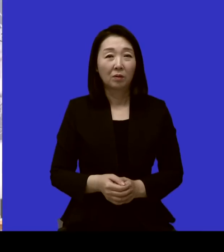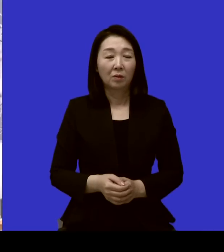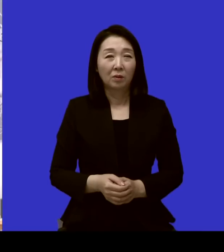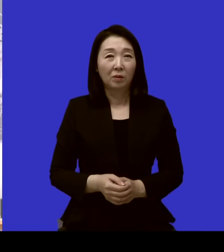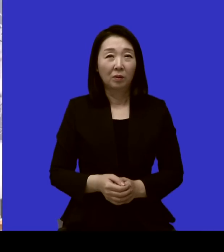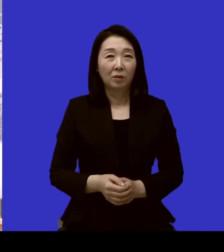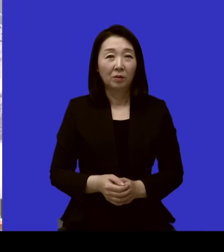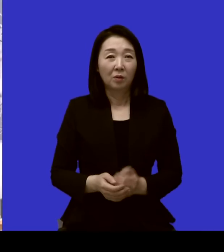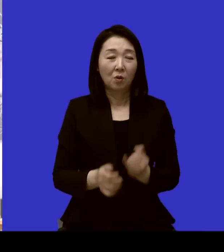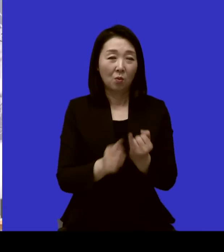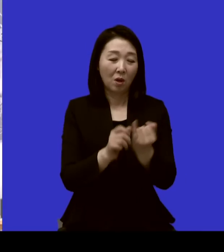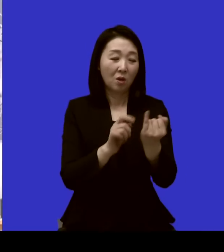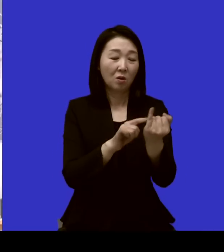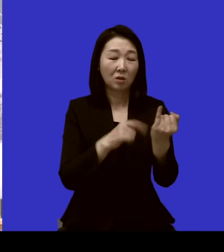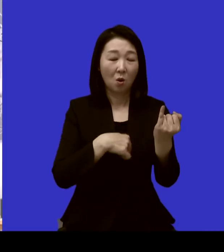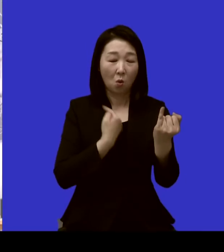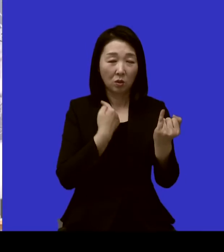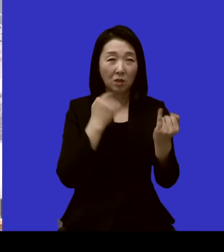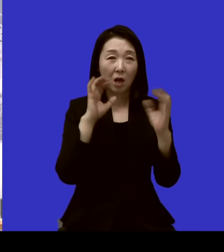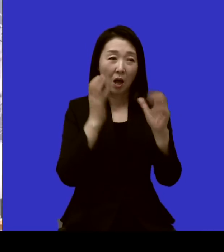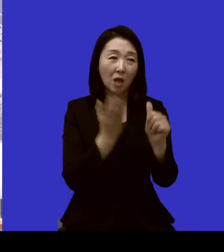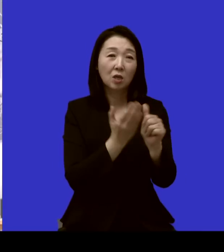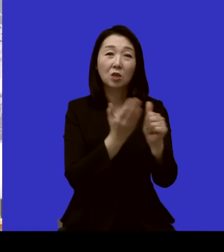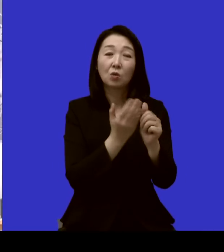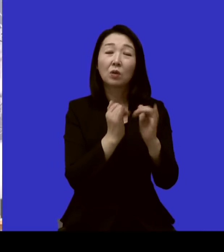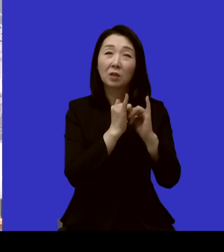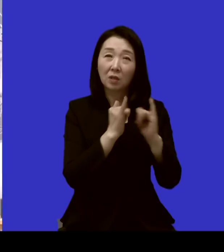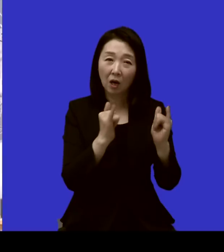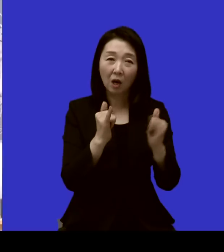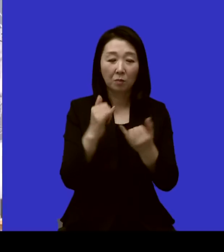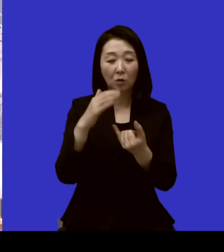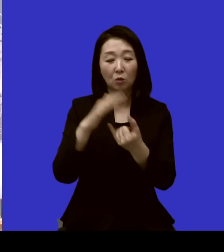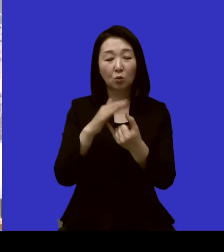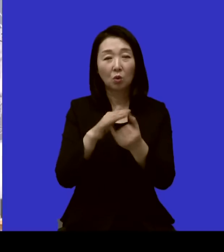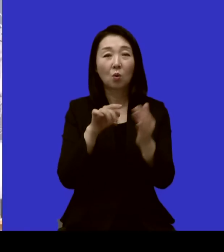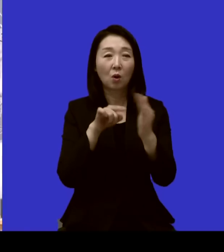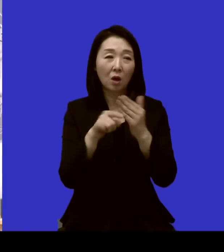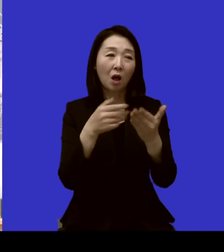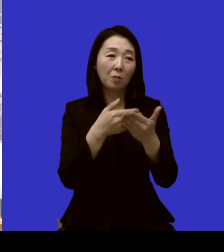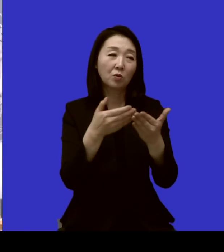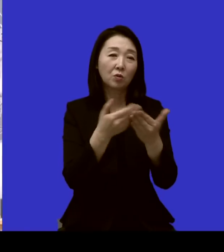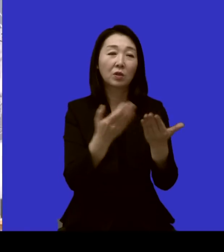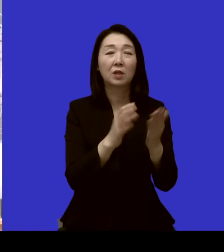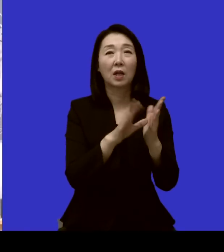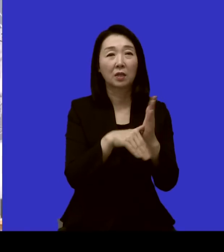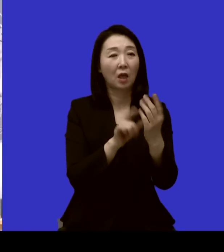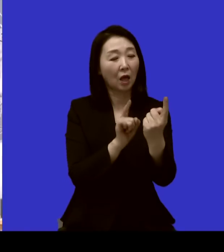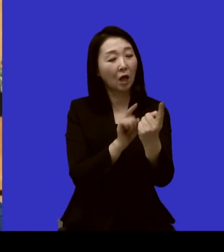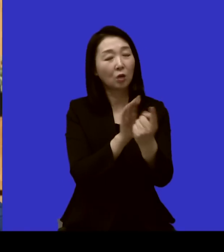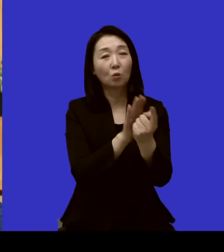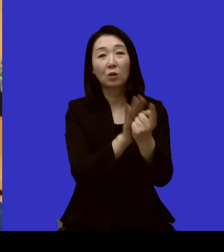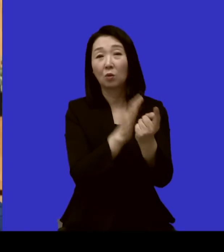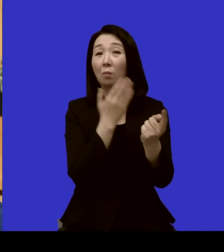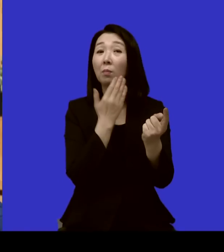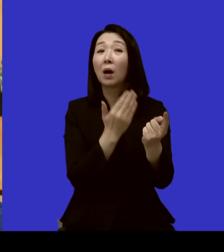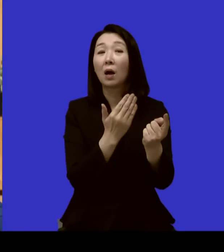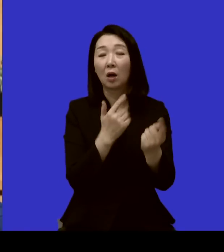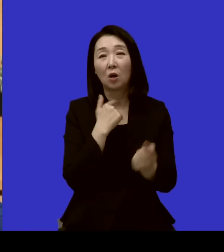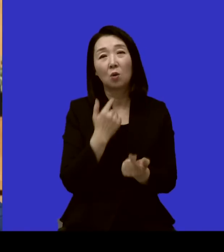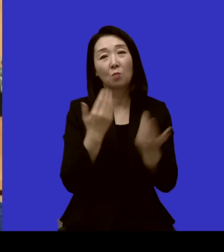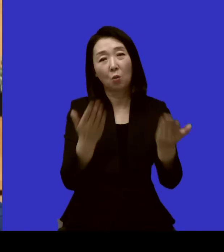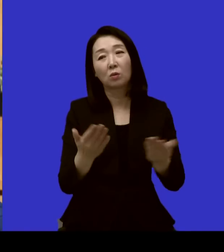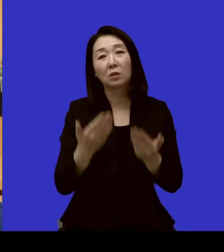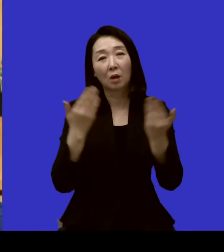예. 소년원에 가는 친구들을 돕고 미술 그리는 일들을 하면서 예. 그 친구들의 멘토와 멘티가 되어주고 봉사를